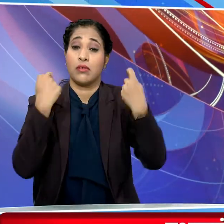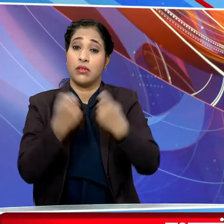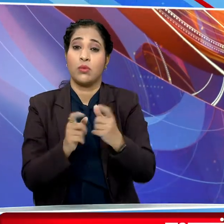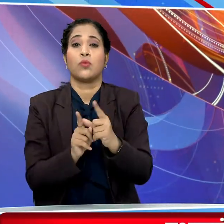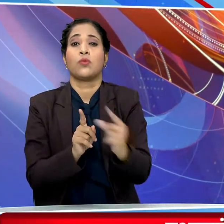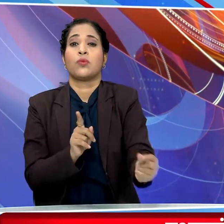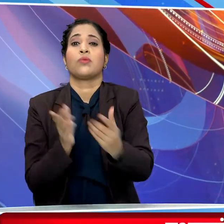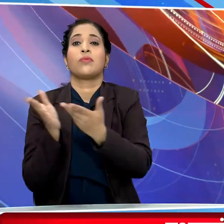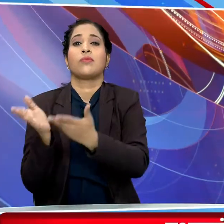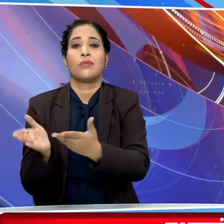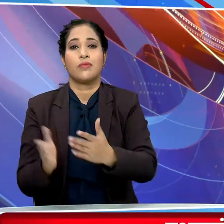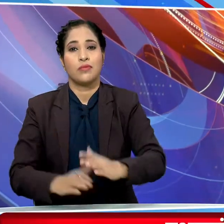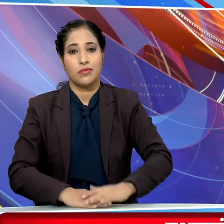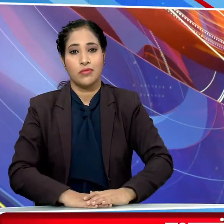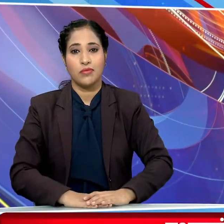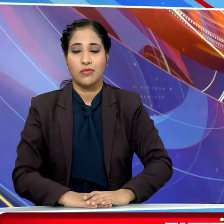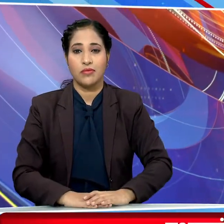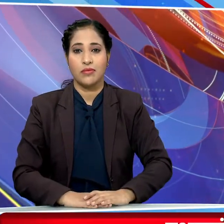गठबंधन।